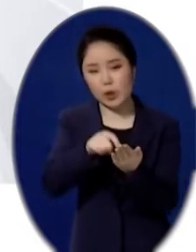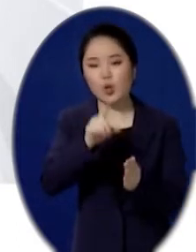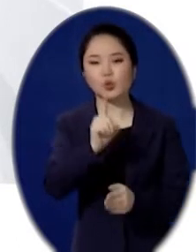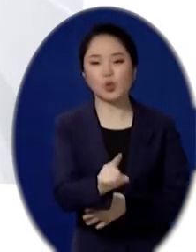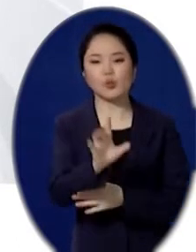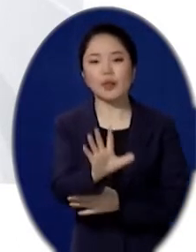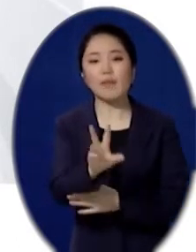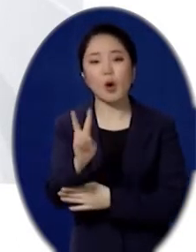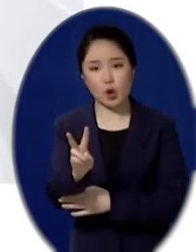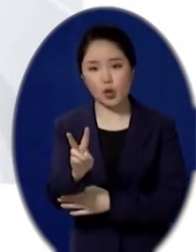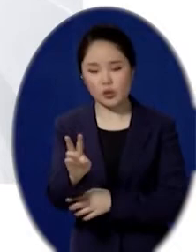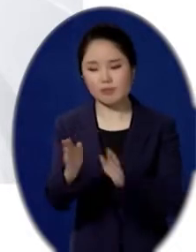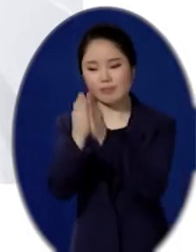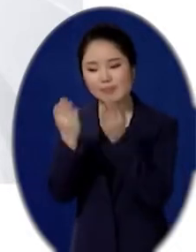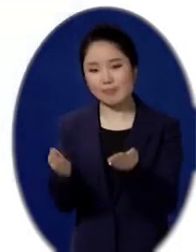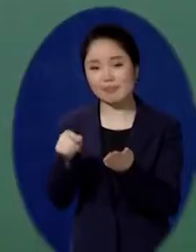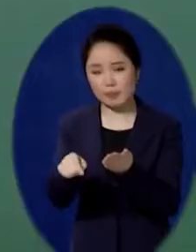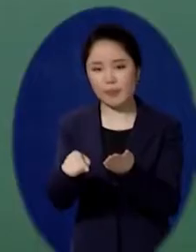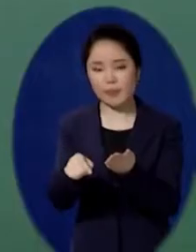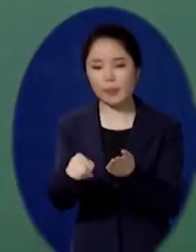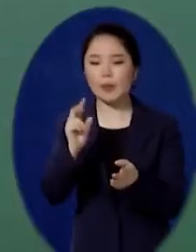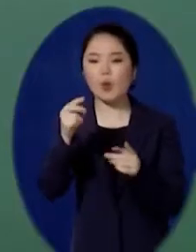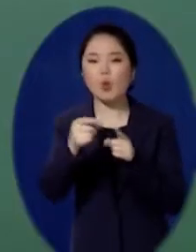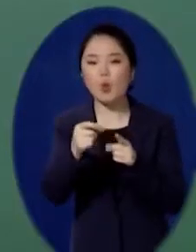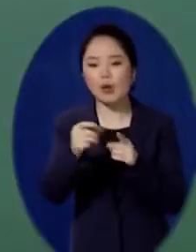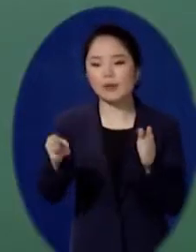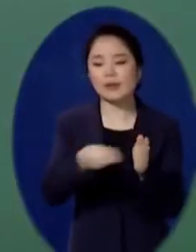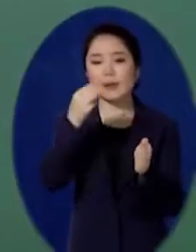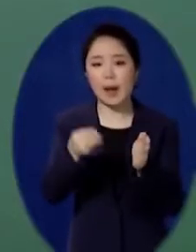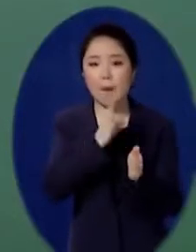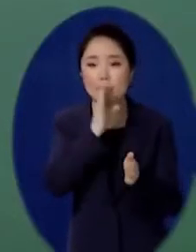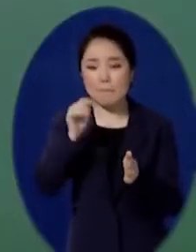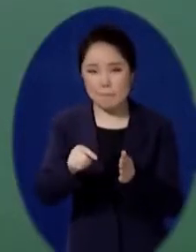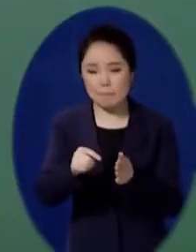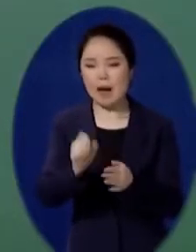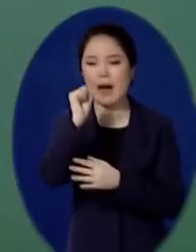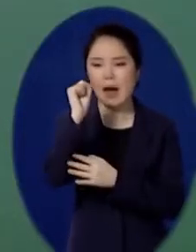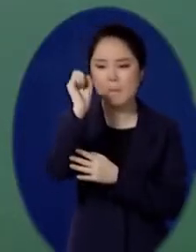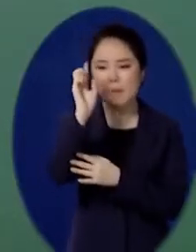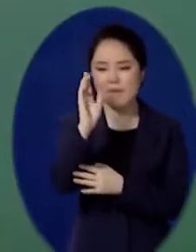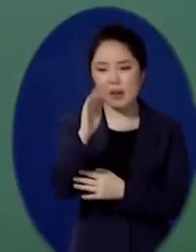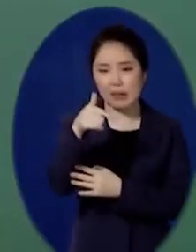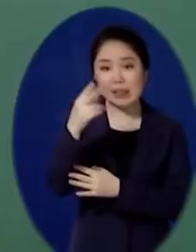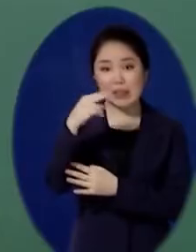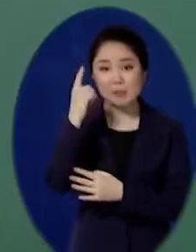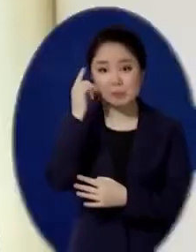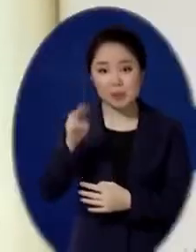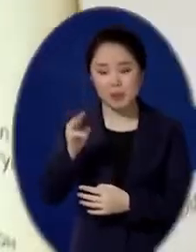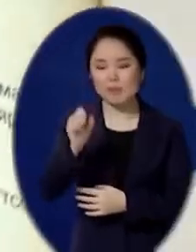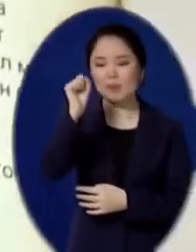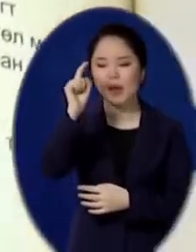152 дугаар хуудсыг гаргаад үгийн тайлбарыг хөдлөхдөө бид цагаан толгойн үсгийн дарааллаар үгээ хайдаг шүү